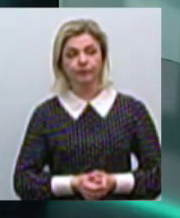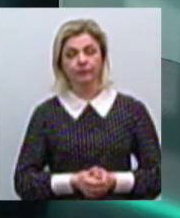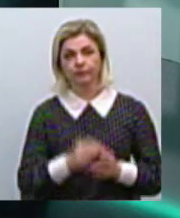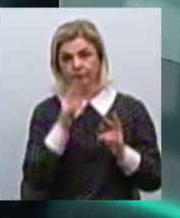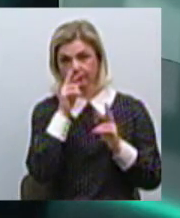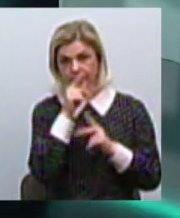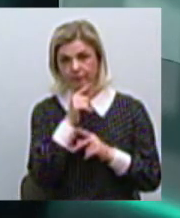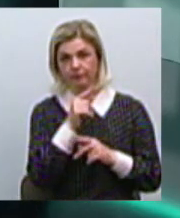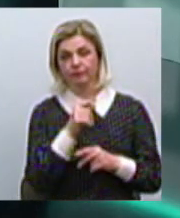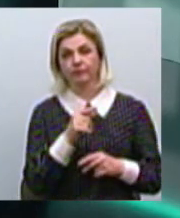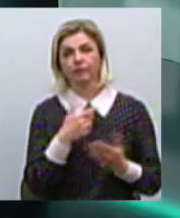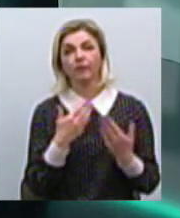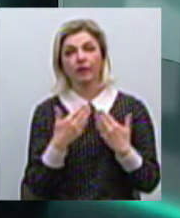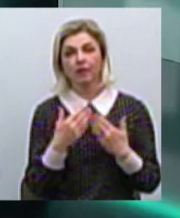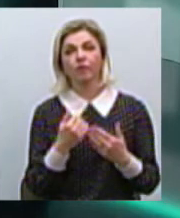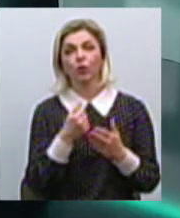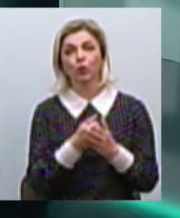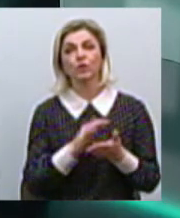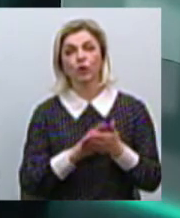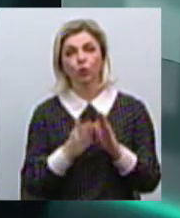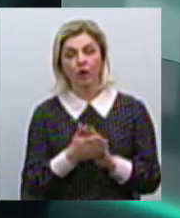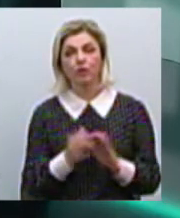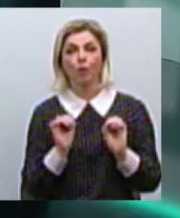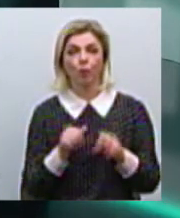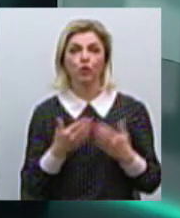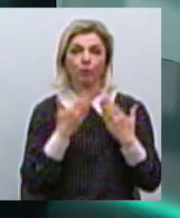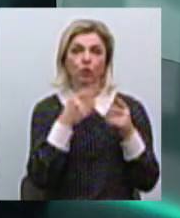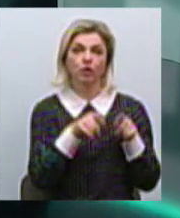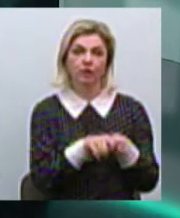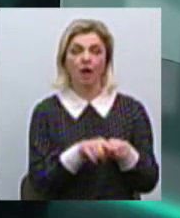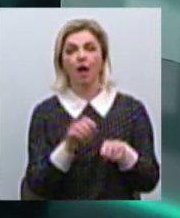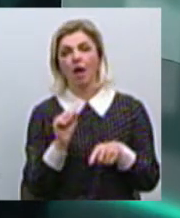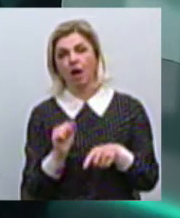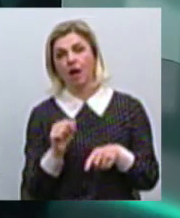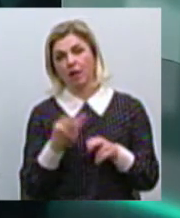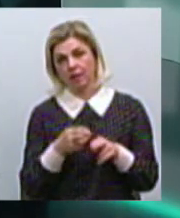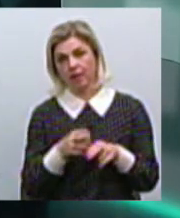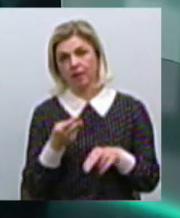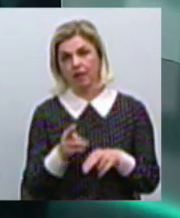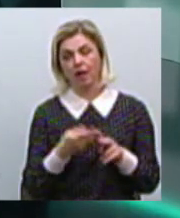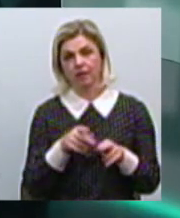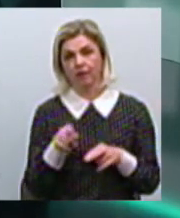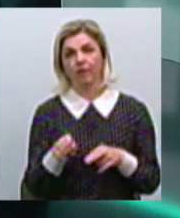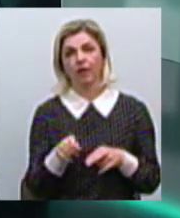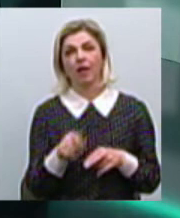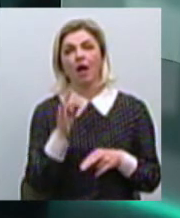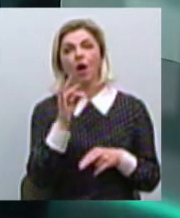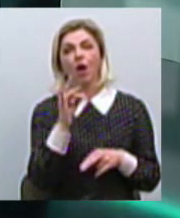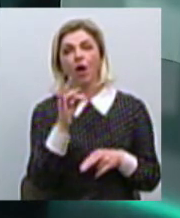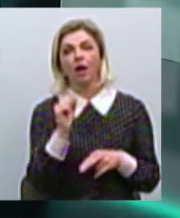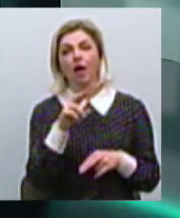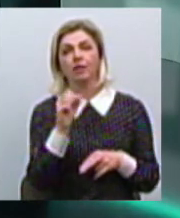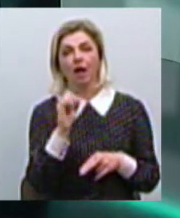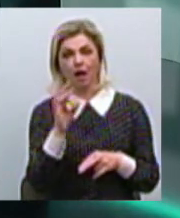неправильне там ставлення до ситуації, тобто можна так прочитати, можна так, то там саме для цього два радари стоять, ну, не радари, там один радар,